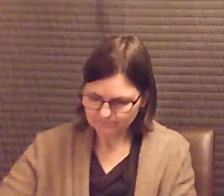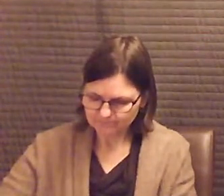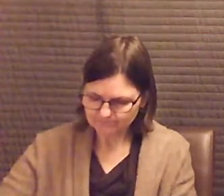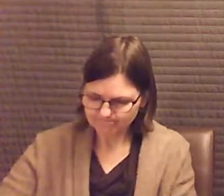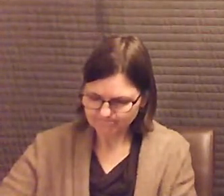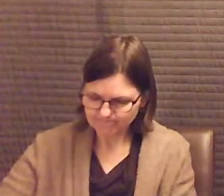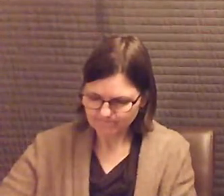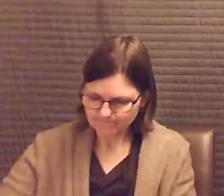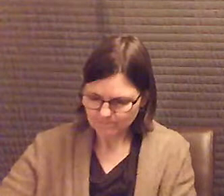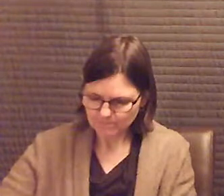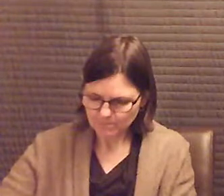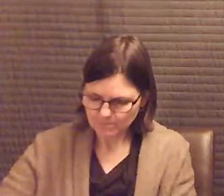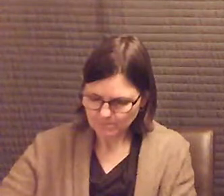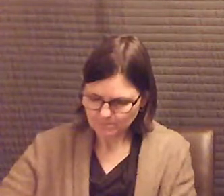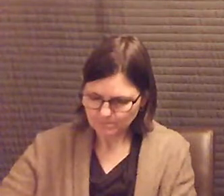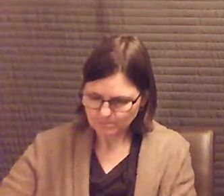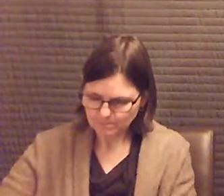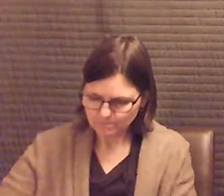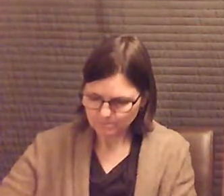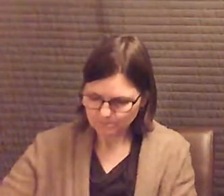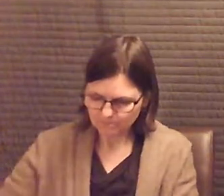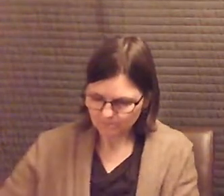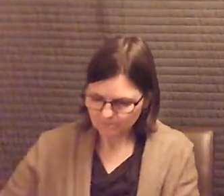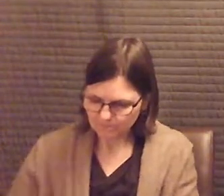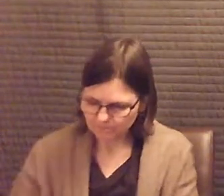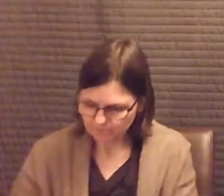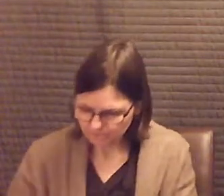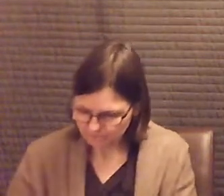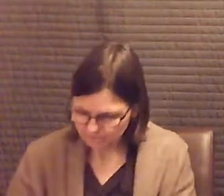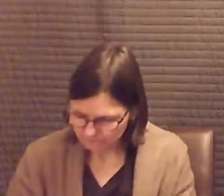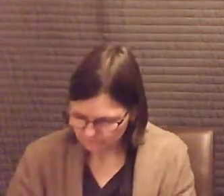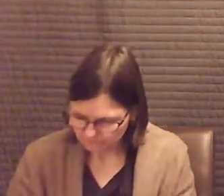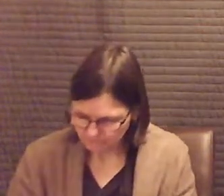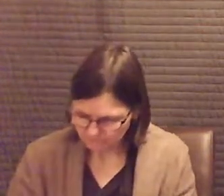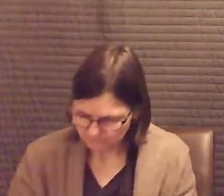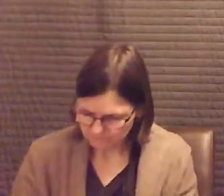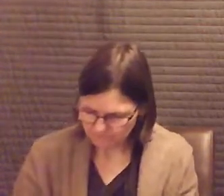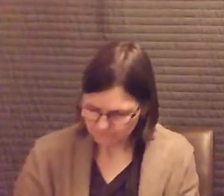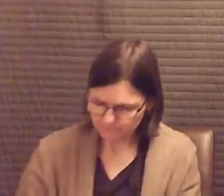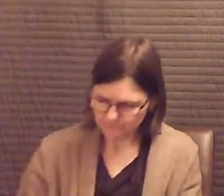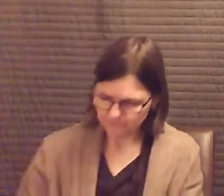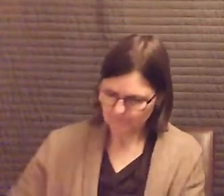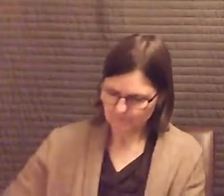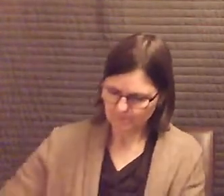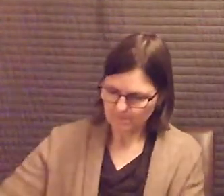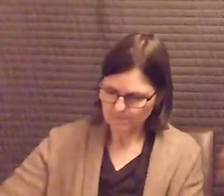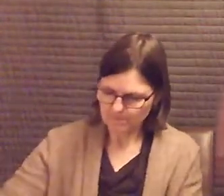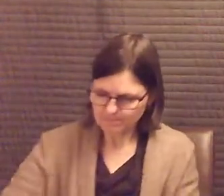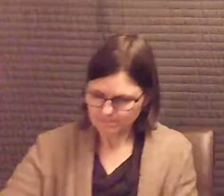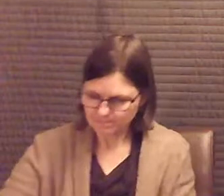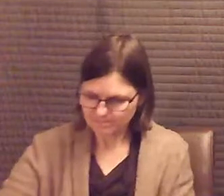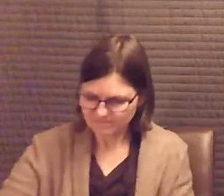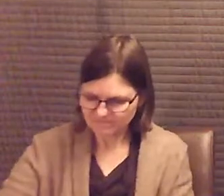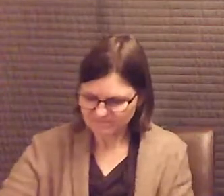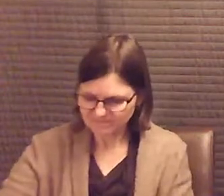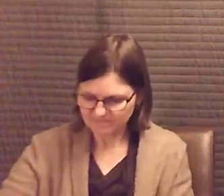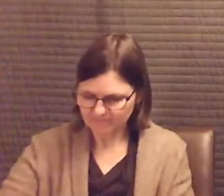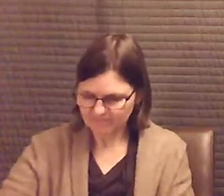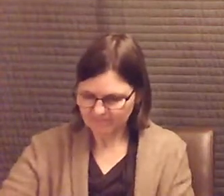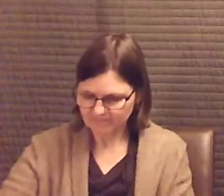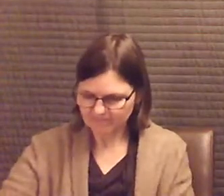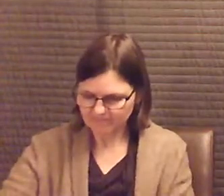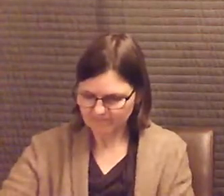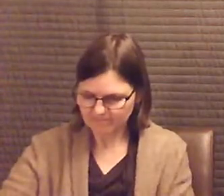every nemen en brie en de mol moetjes van in de file en eens na wat home d caudalie